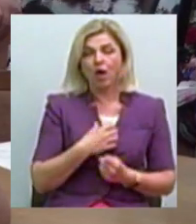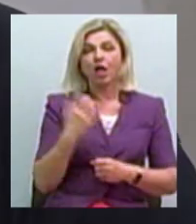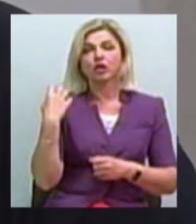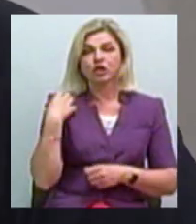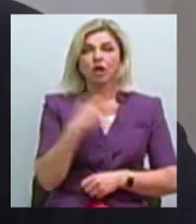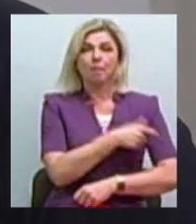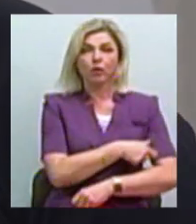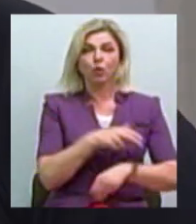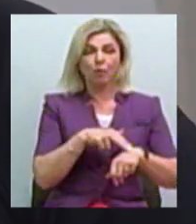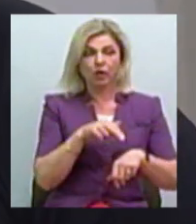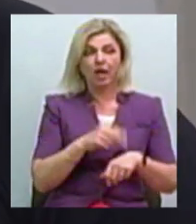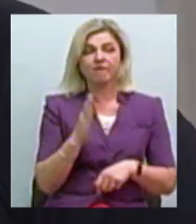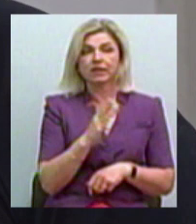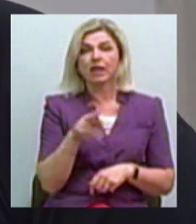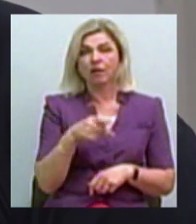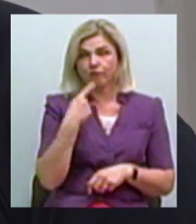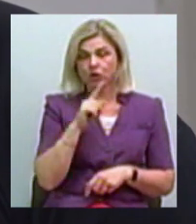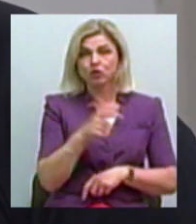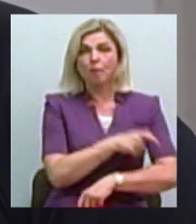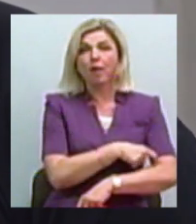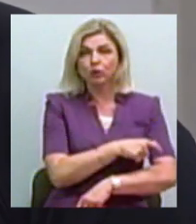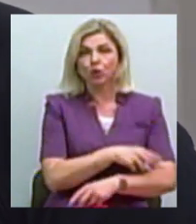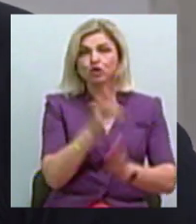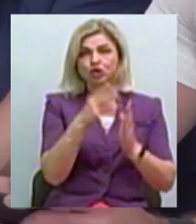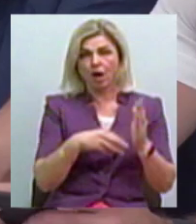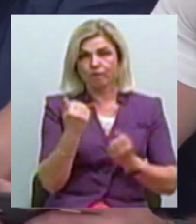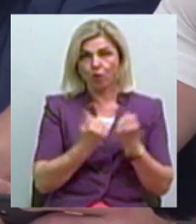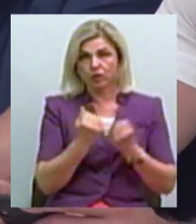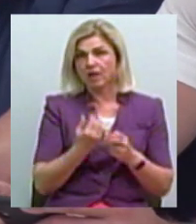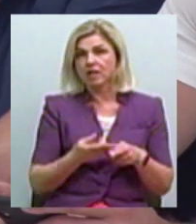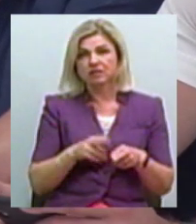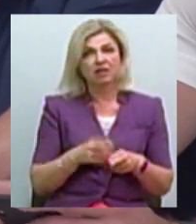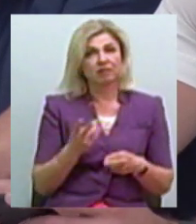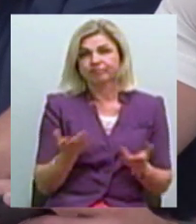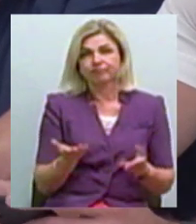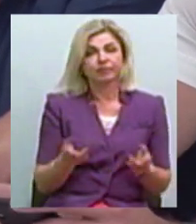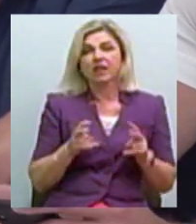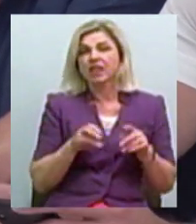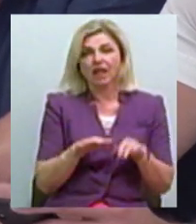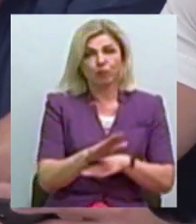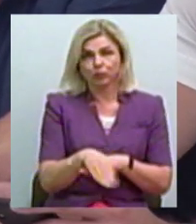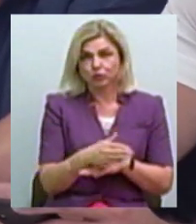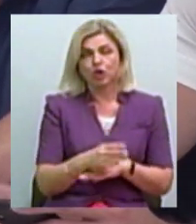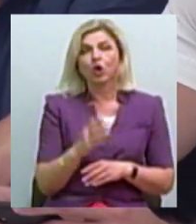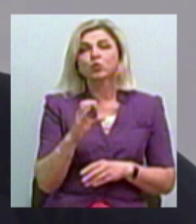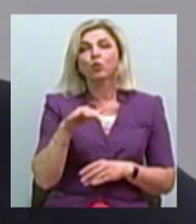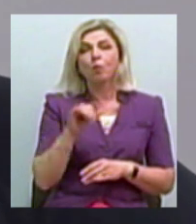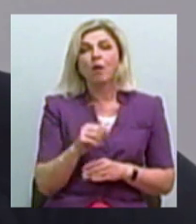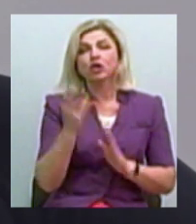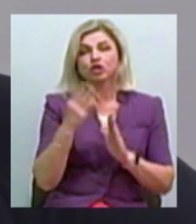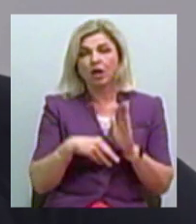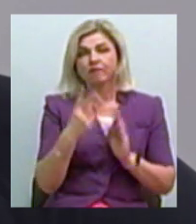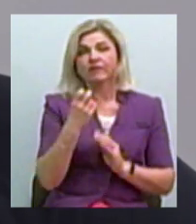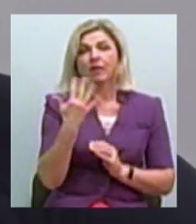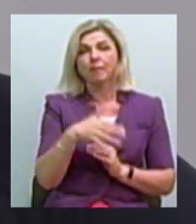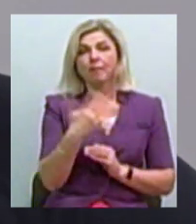Миколаївській області Віталій Даніла каже, патрульні штрафують водіїв. Однак це не дієво. Сума штрафу за неправильну парковку –